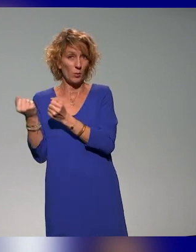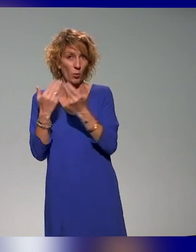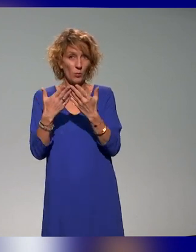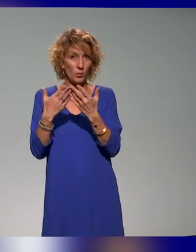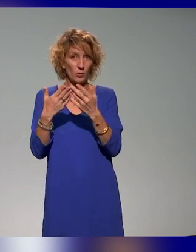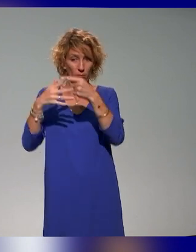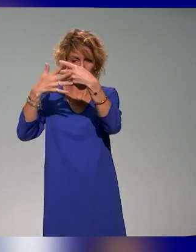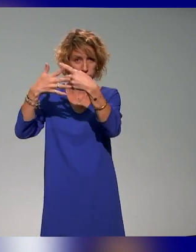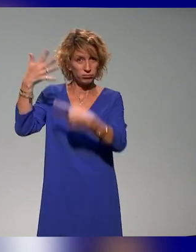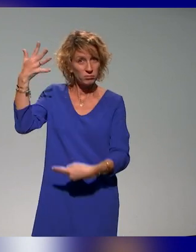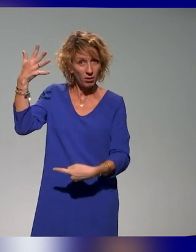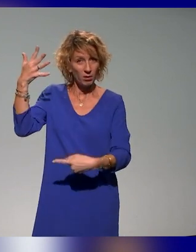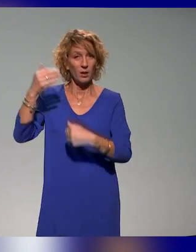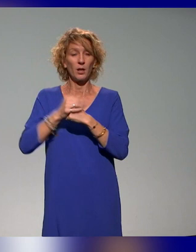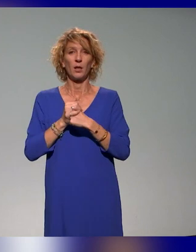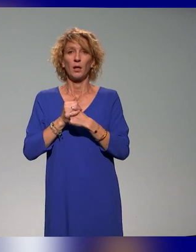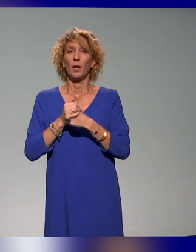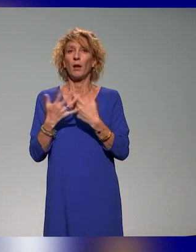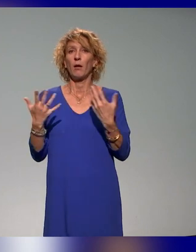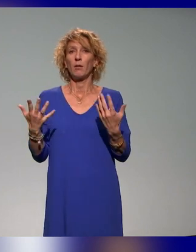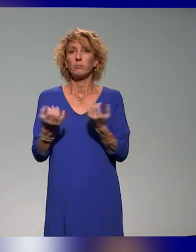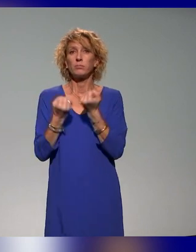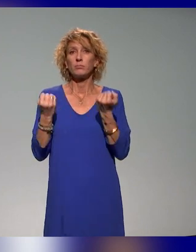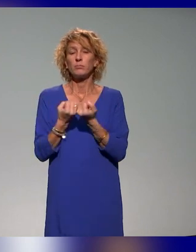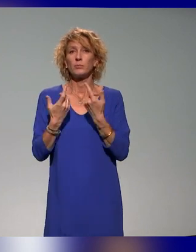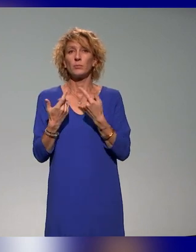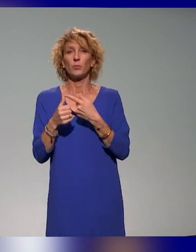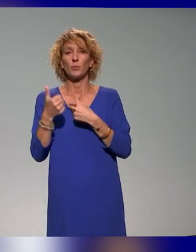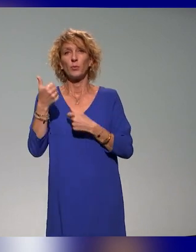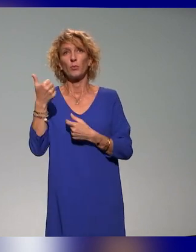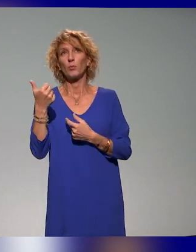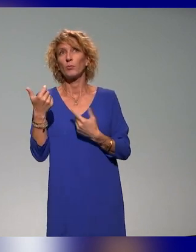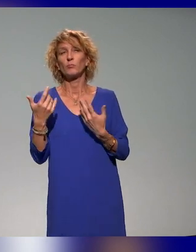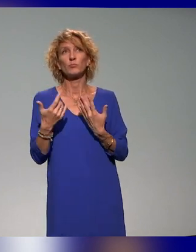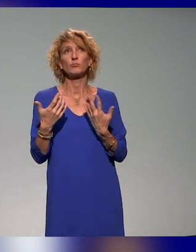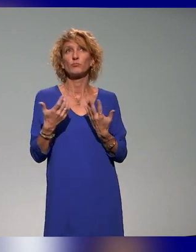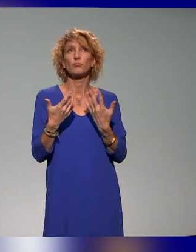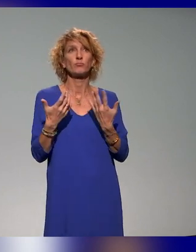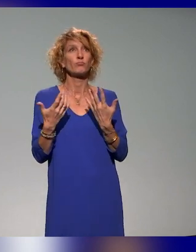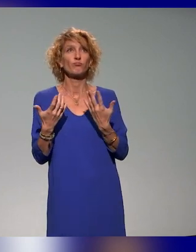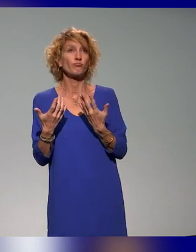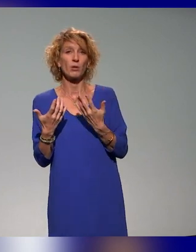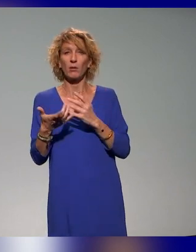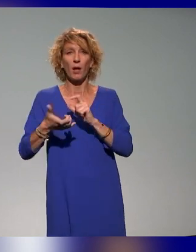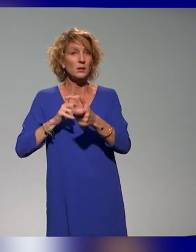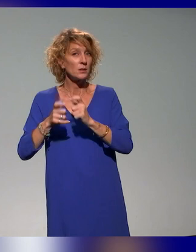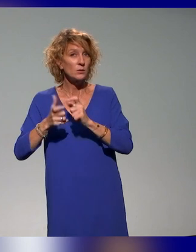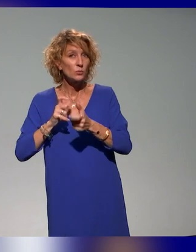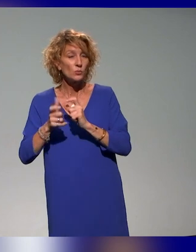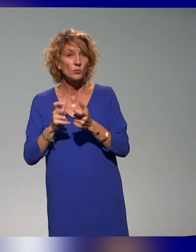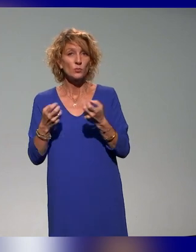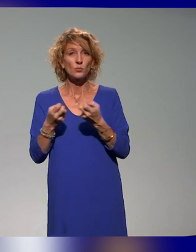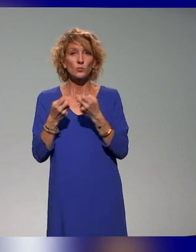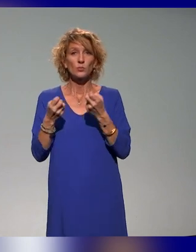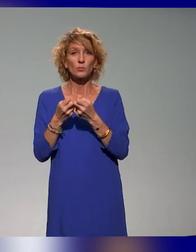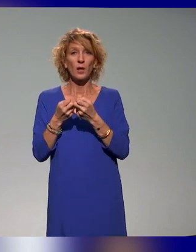conséquent. Donc les activités, c'était les activités d'interaction, par exemple, comme